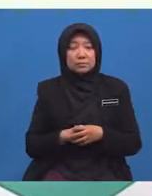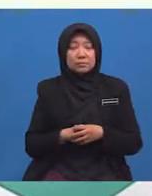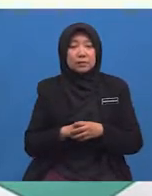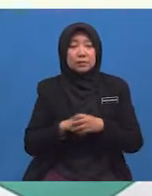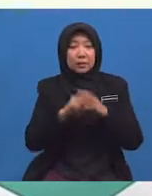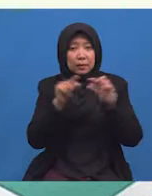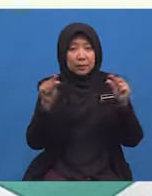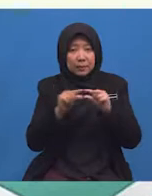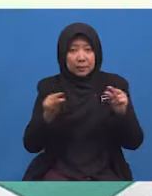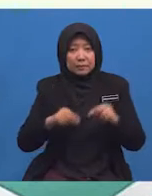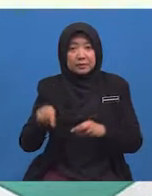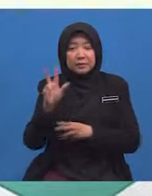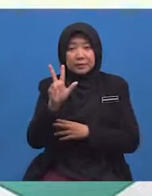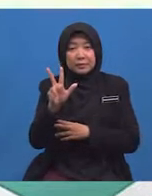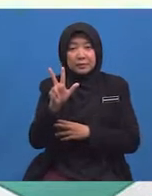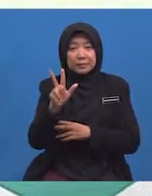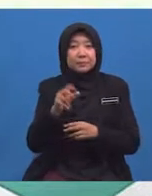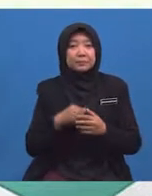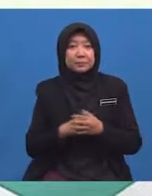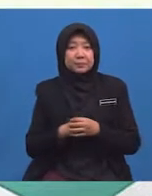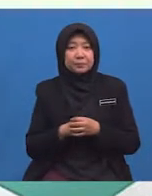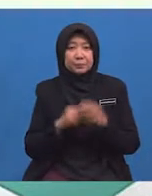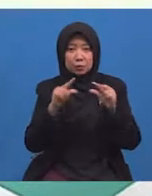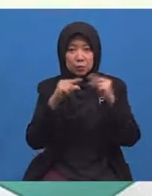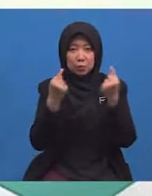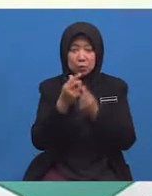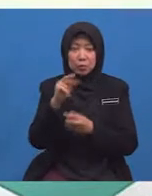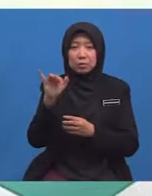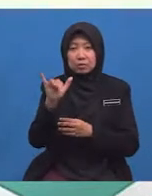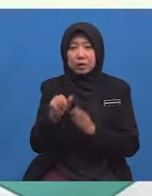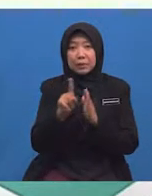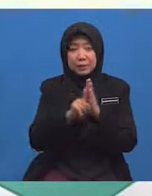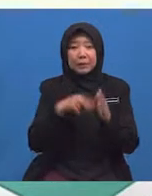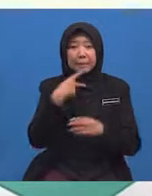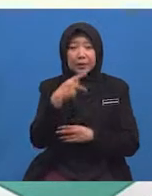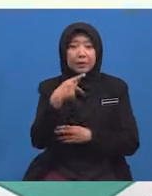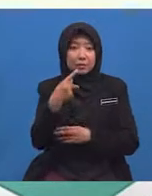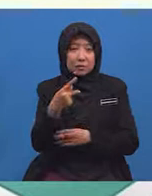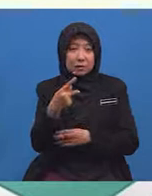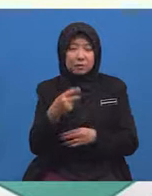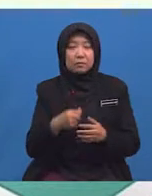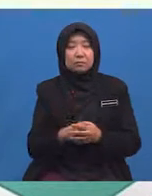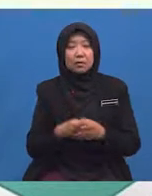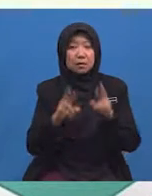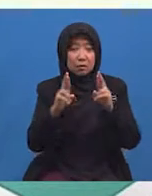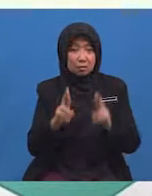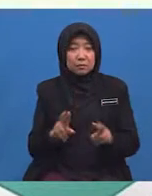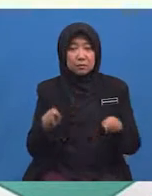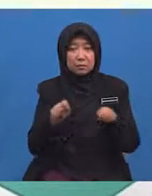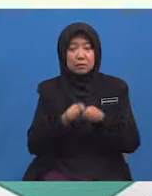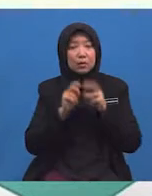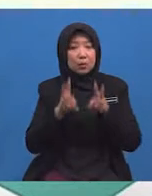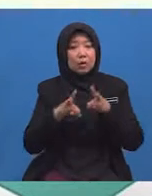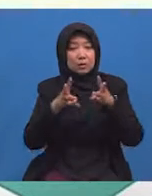Lapisan yang ketiga seterusnya diikuti oleh golongan yang diperintah, iaitu terdiri daripada rakyat seperti watak